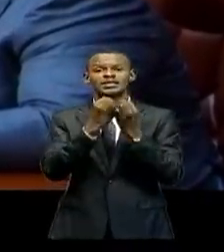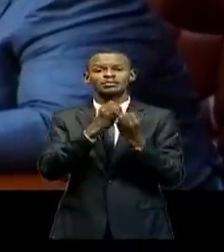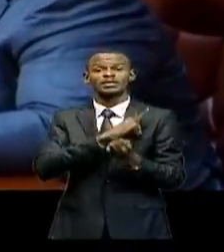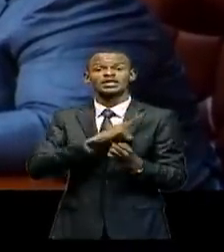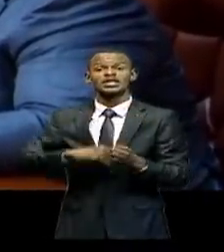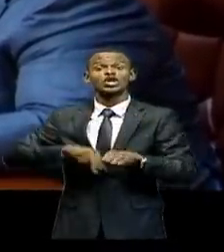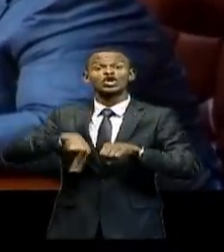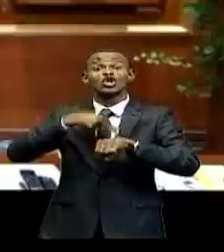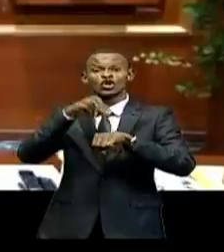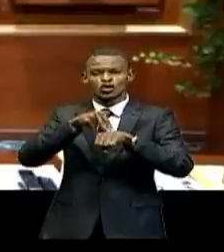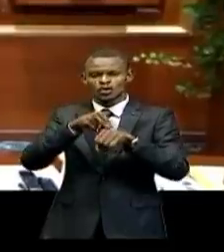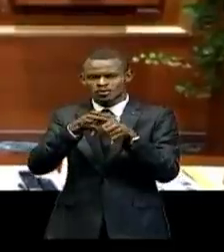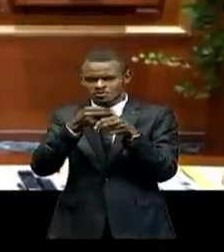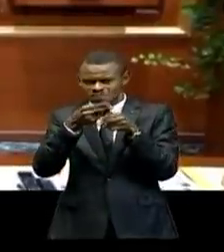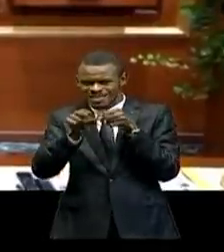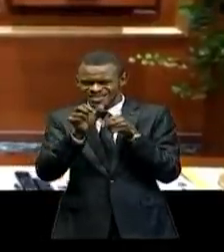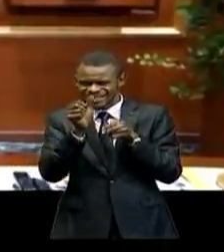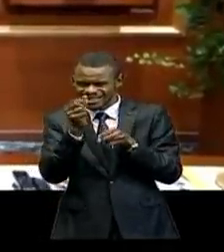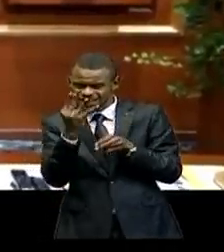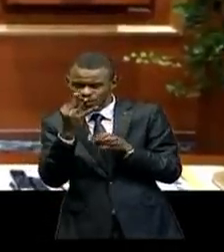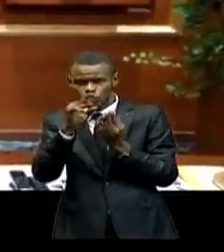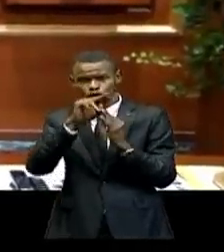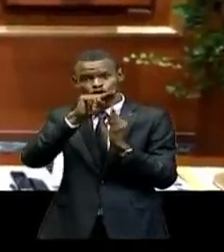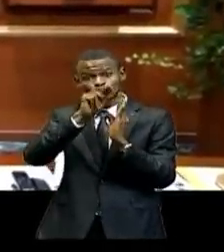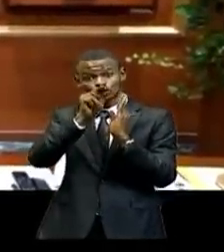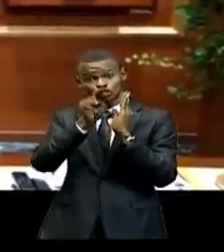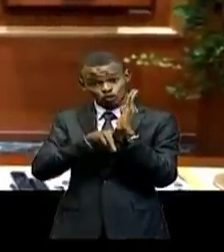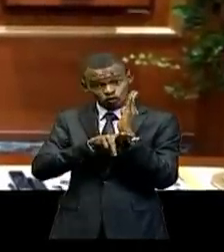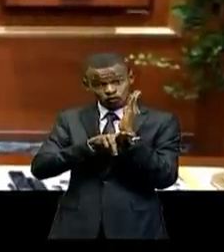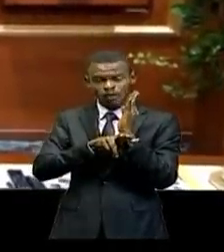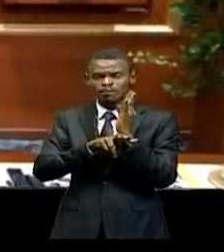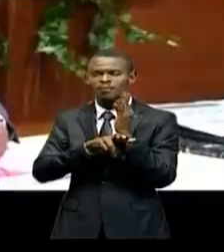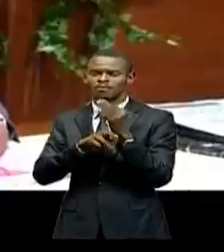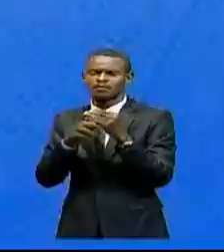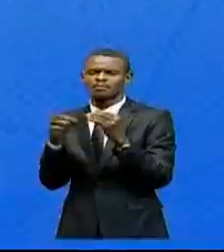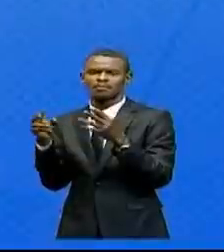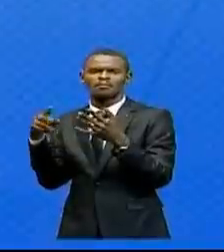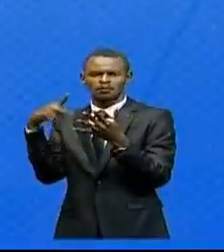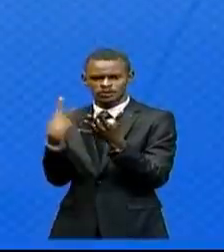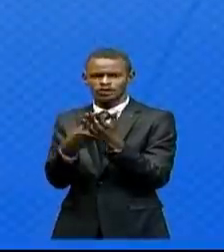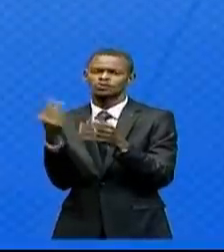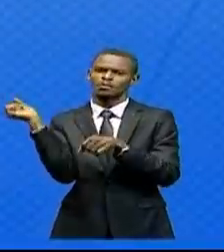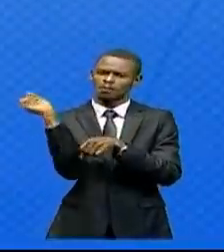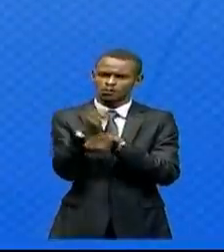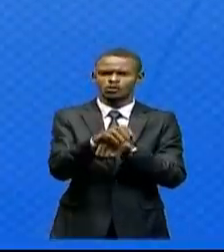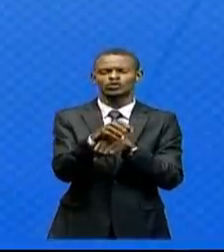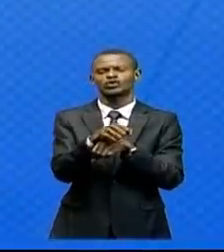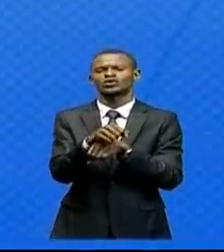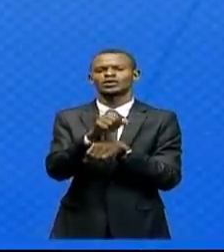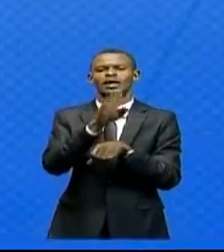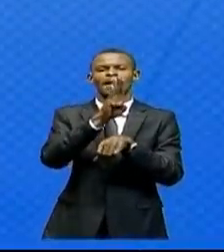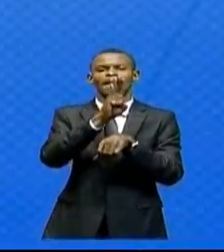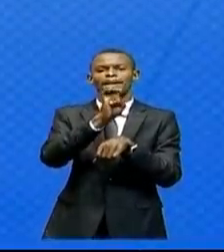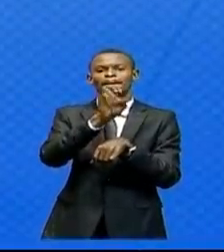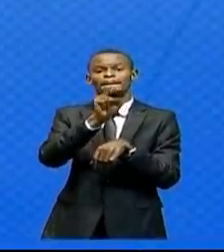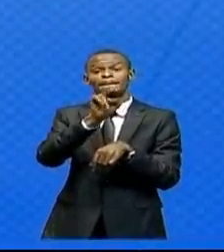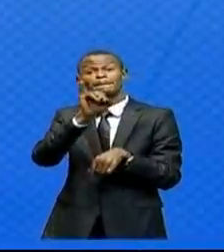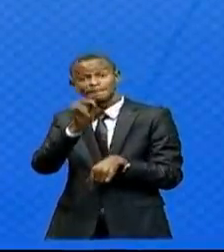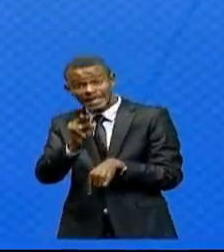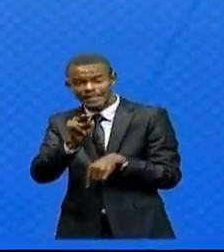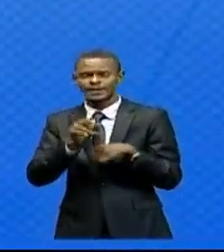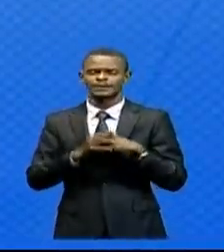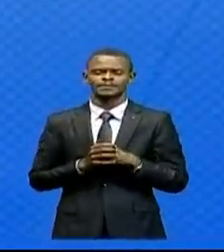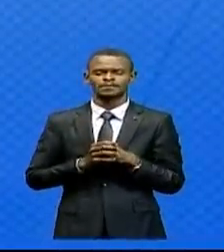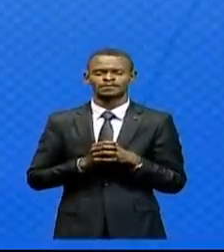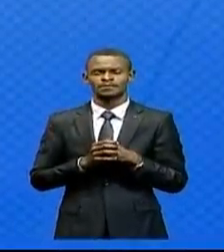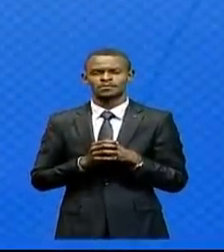qui affrontera ce dimanche 14 novembre l'équipe du Bénin pour un match décisif. Intervenant dans la suite de la